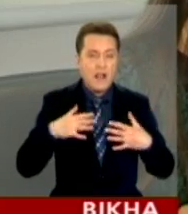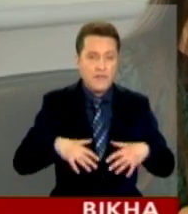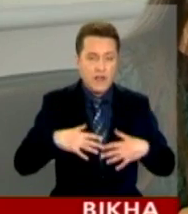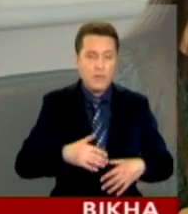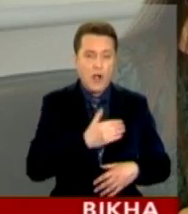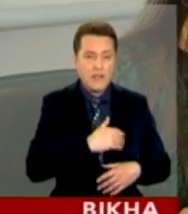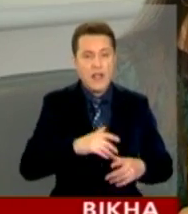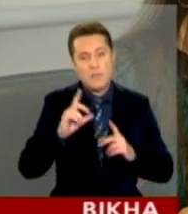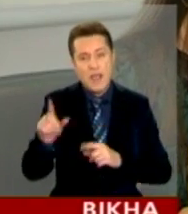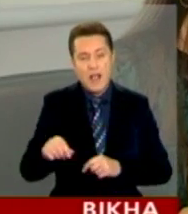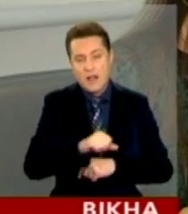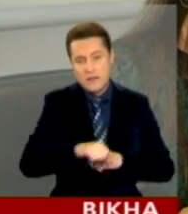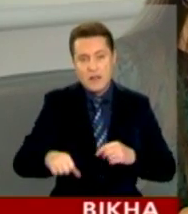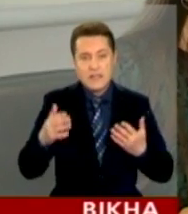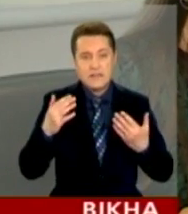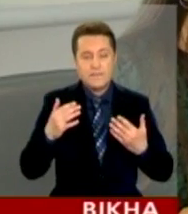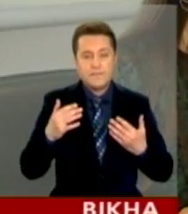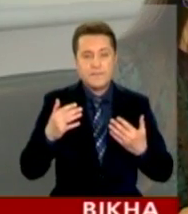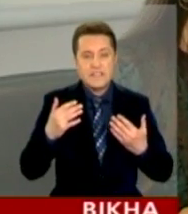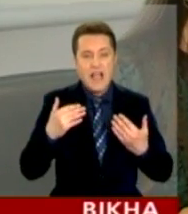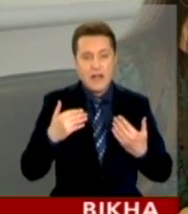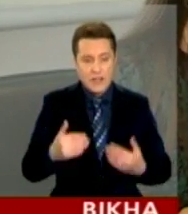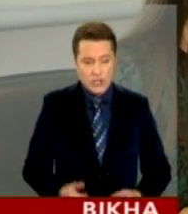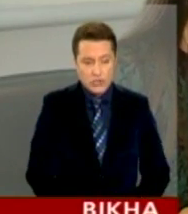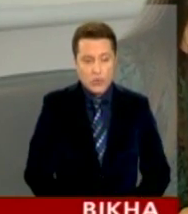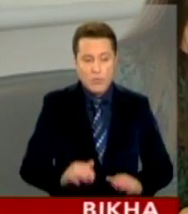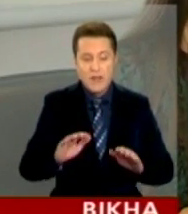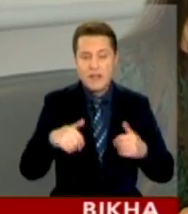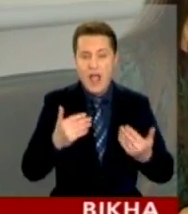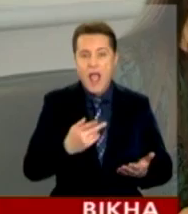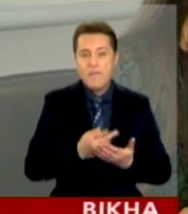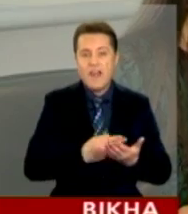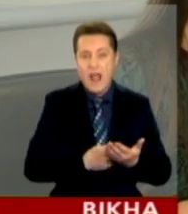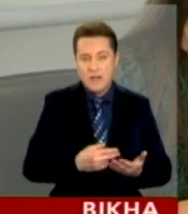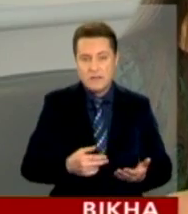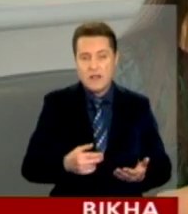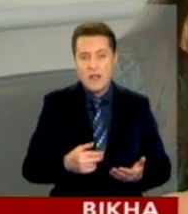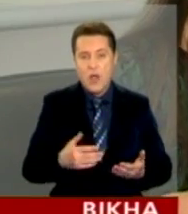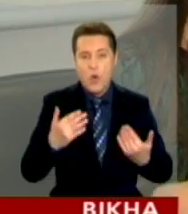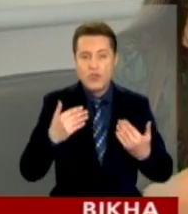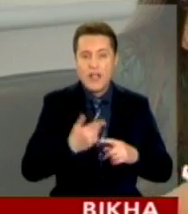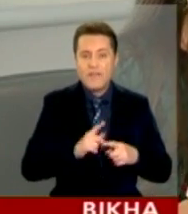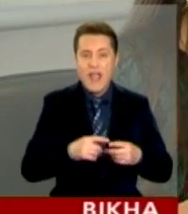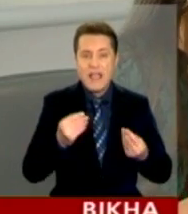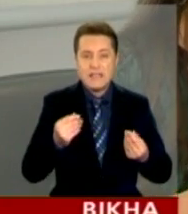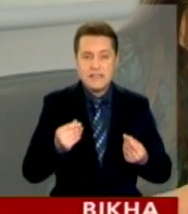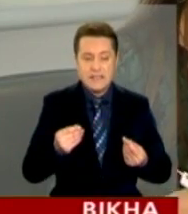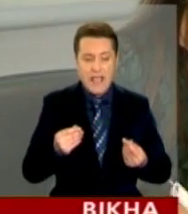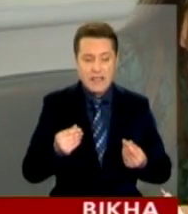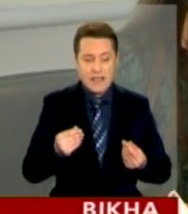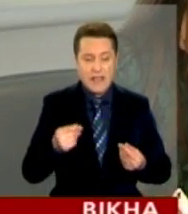за границею. Да? И мы, конечно, предлагаем какие-то варианты отдыха, потому что на эти деньги, допустим, там, они тратили